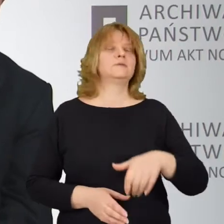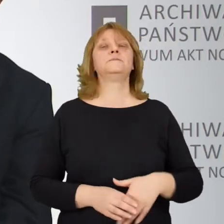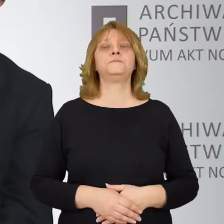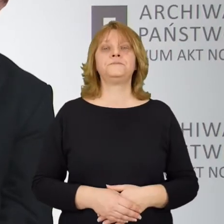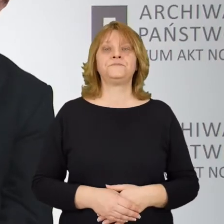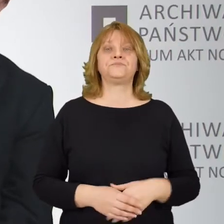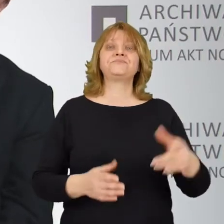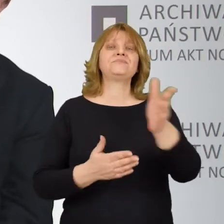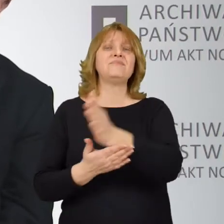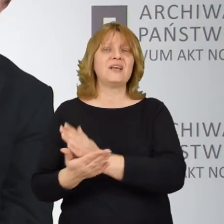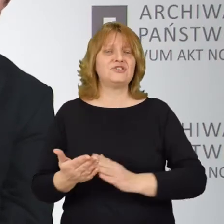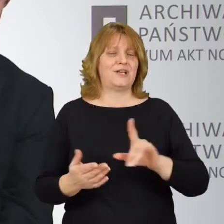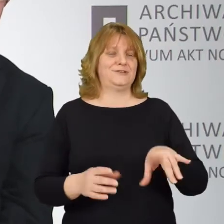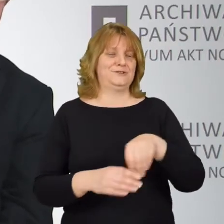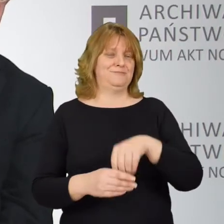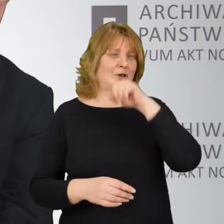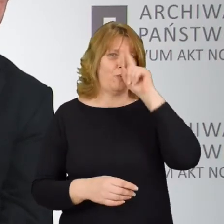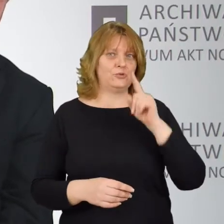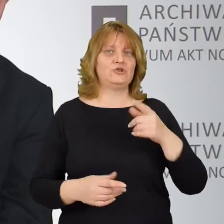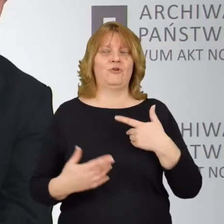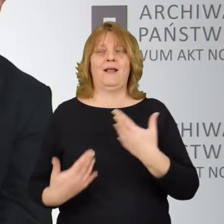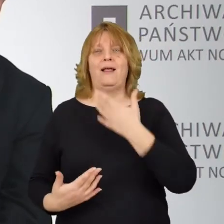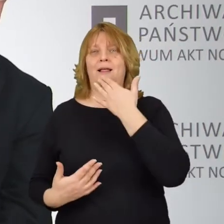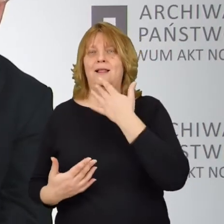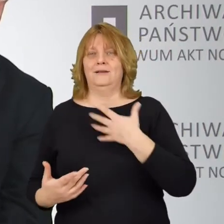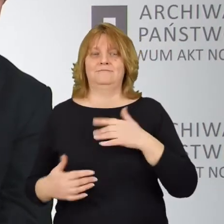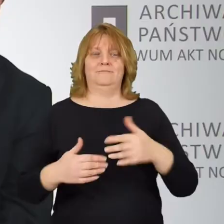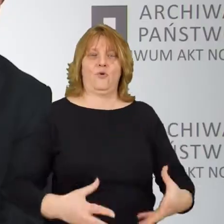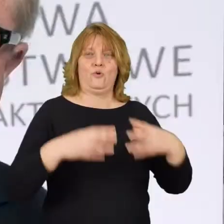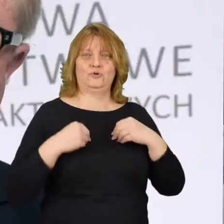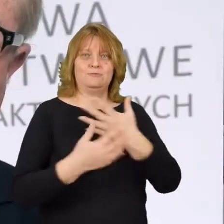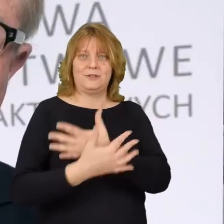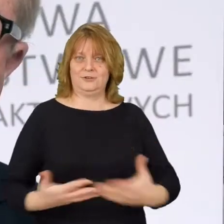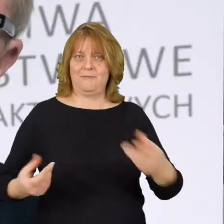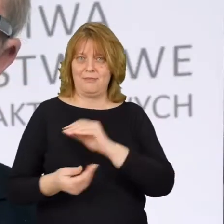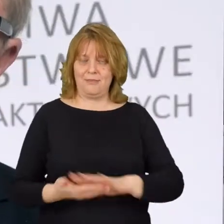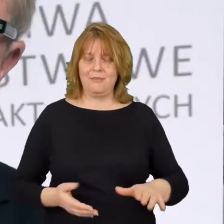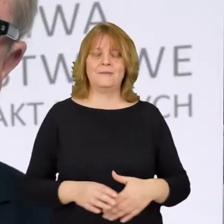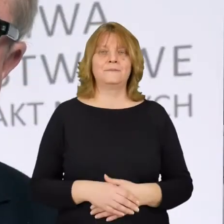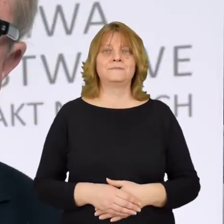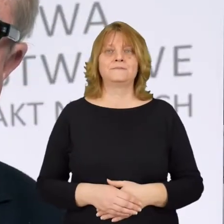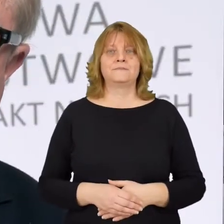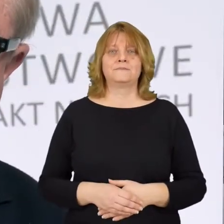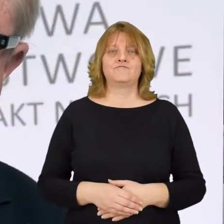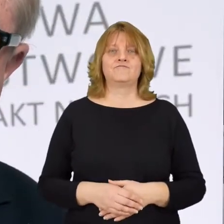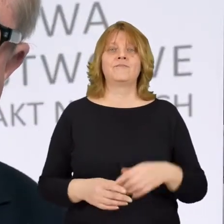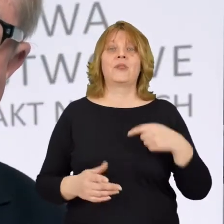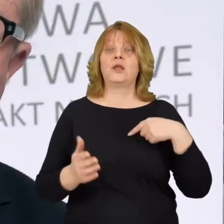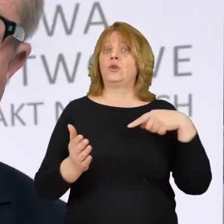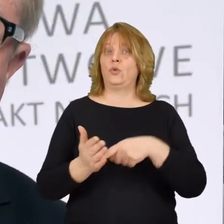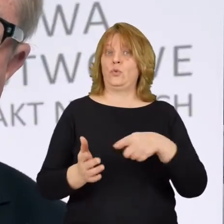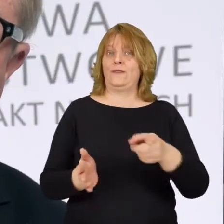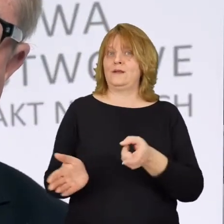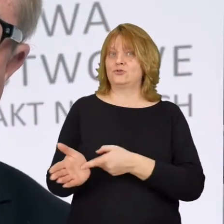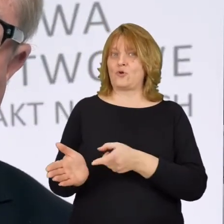Natomiast część tych pracowników spodziewała się nadziału w ziemi. I tutaj naprzeciw